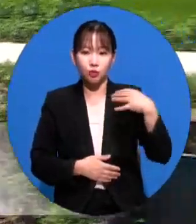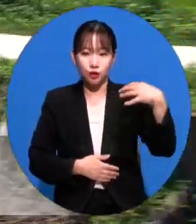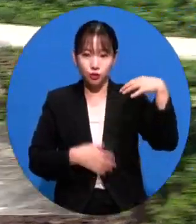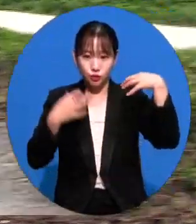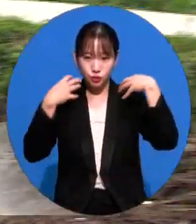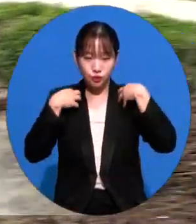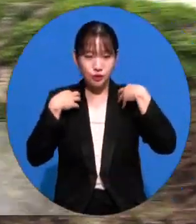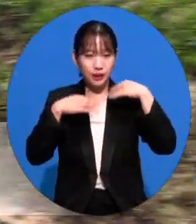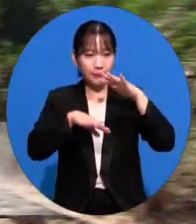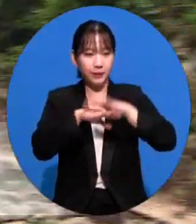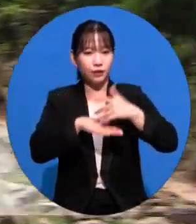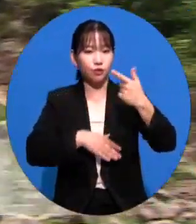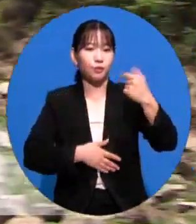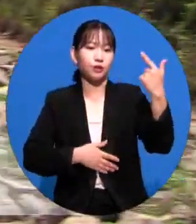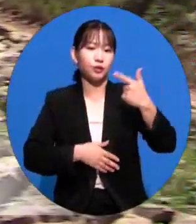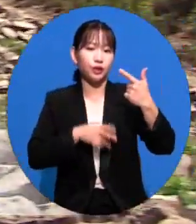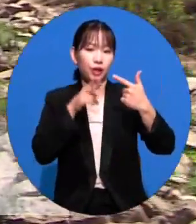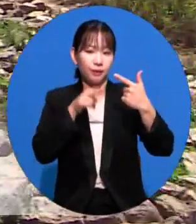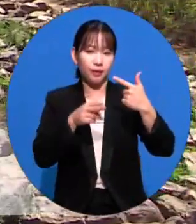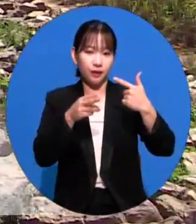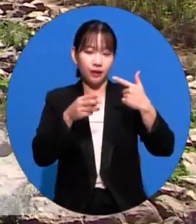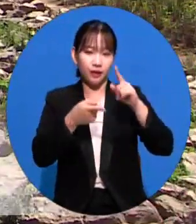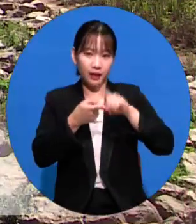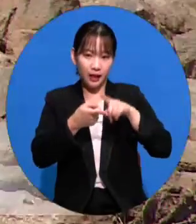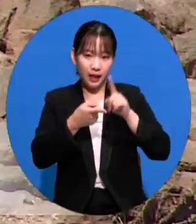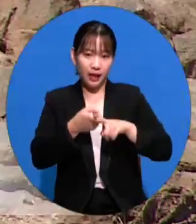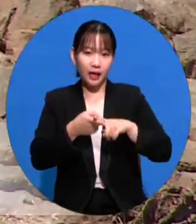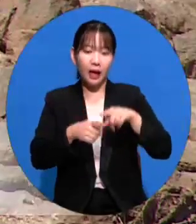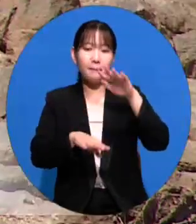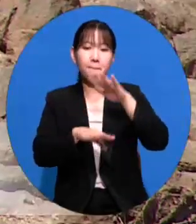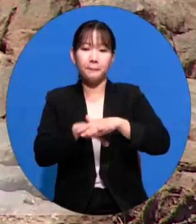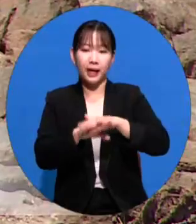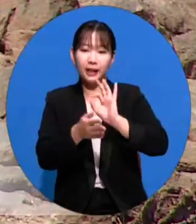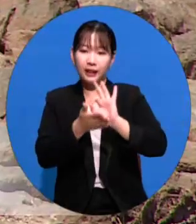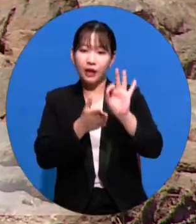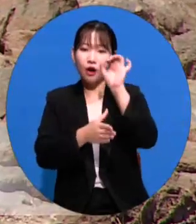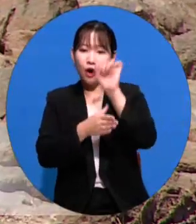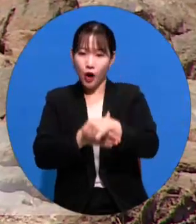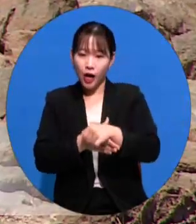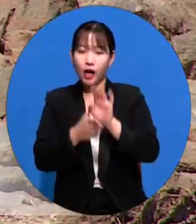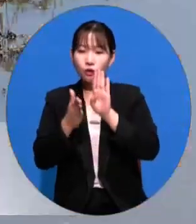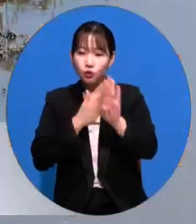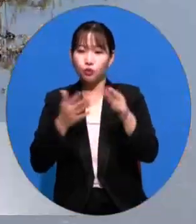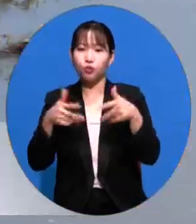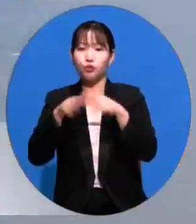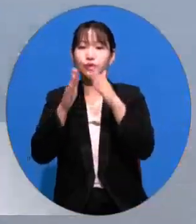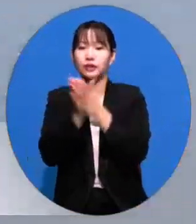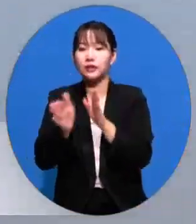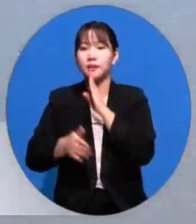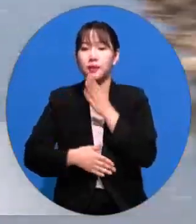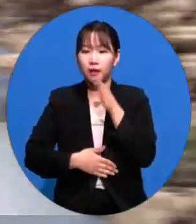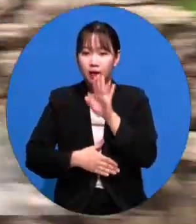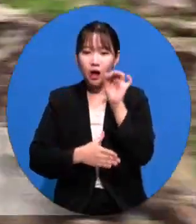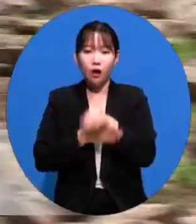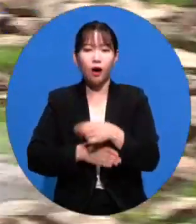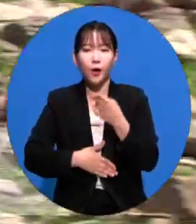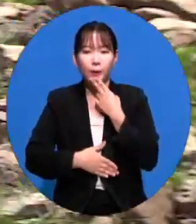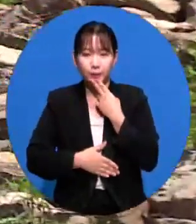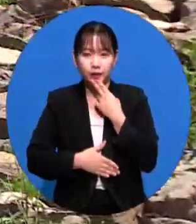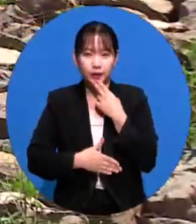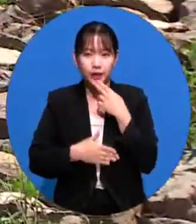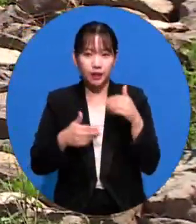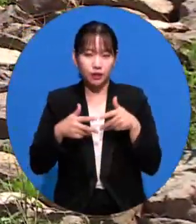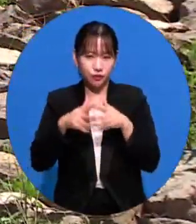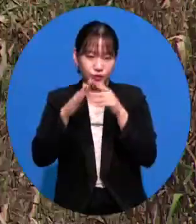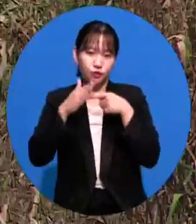무안군은 농지인 6만 6천 제곱미터에 대해 잡종지로 농지 전용 허가를 받고 공사를 시작해야 하는데 이를 받지 않고 공사를